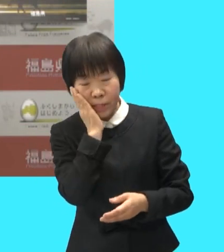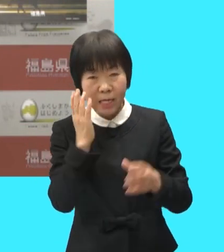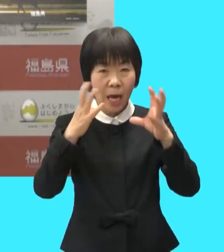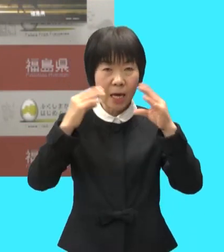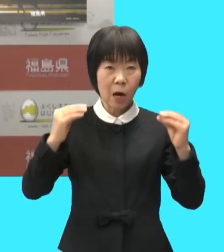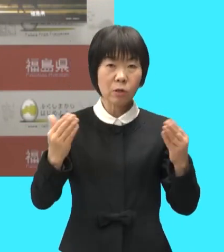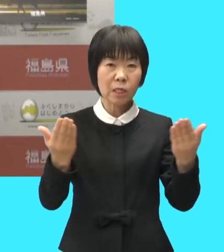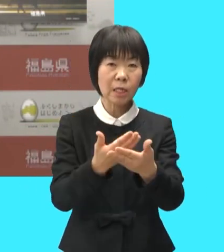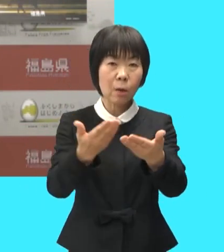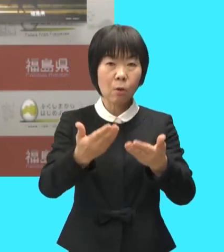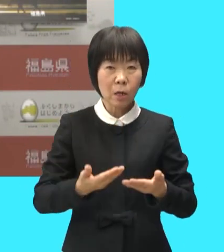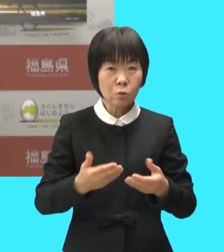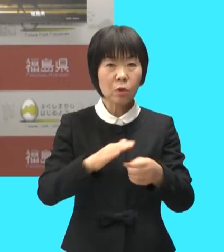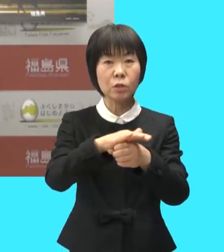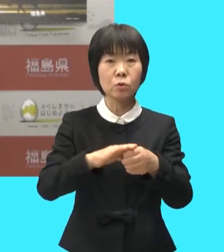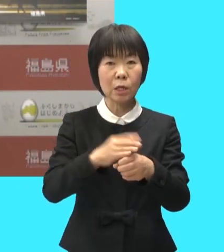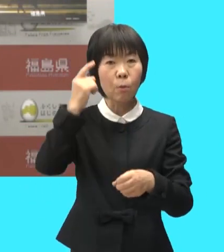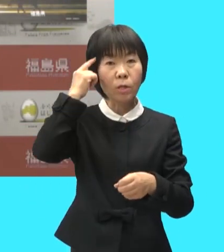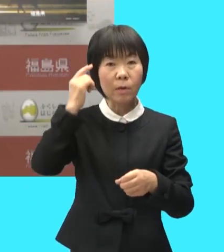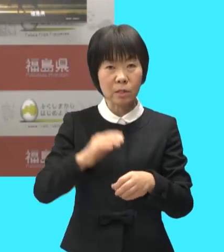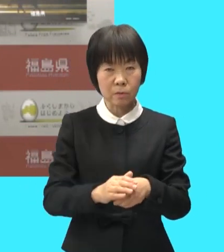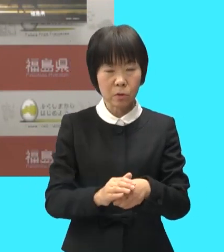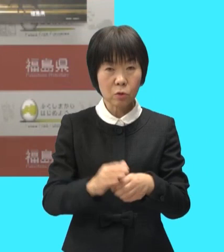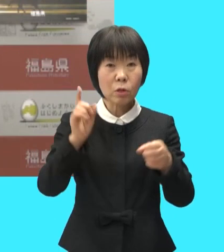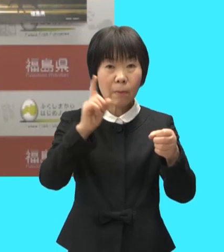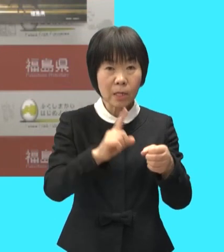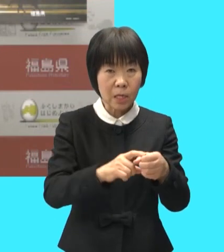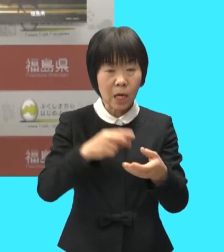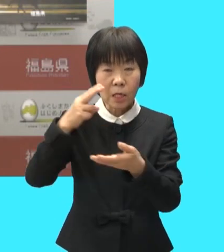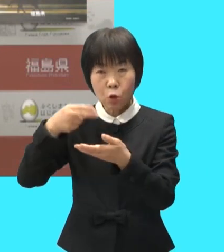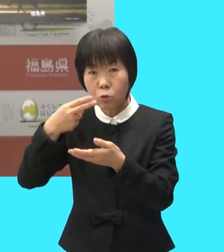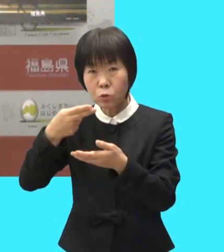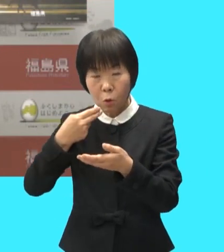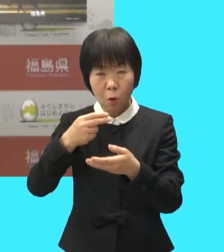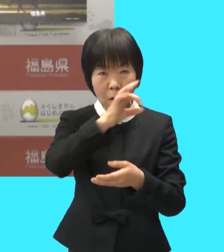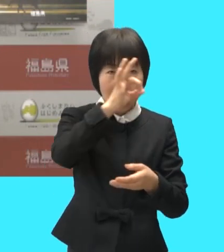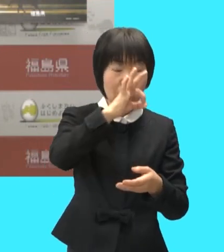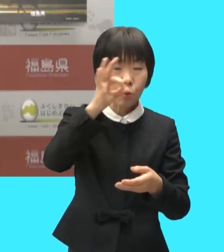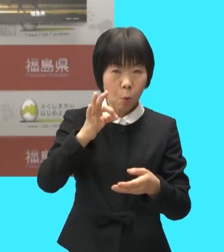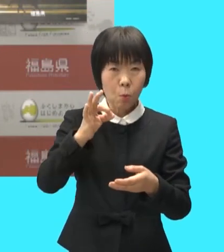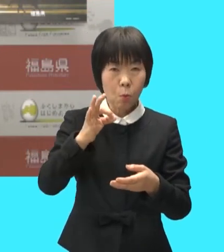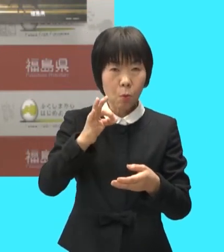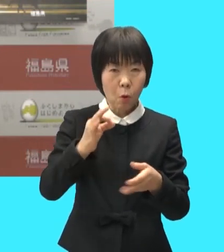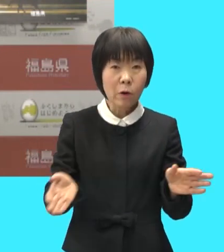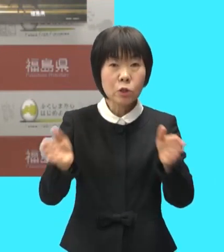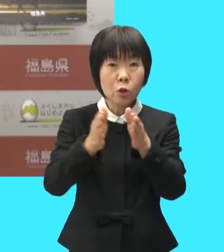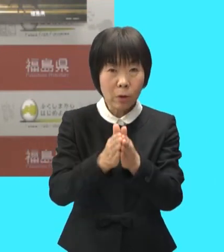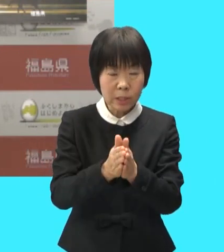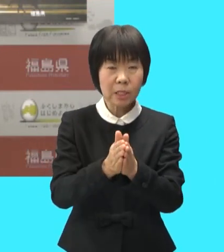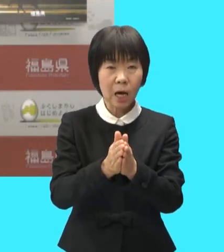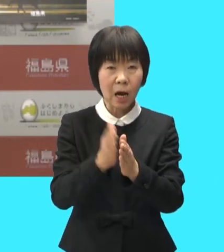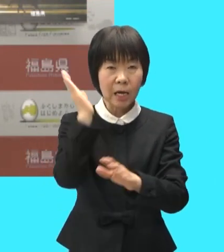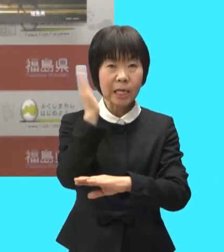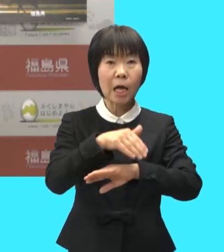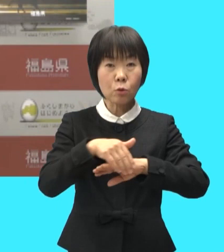これが重要だと思っております。でそのために、この食と観光をやはり融合した施